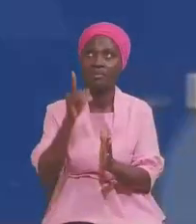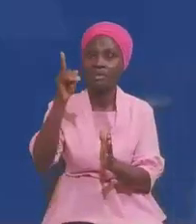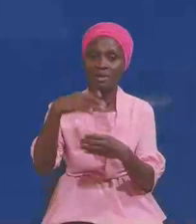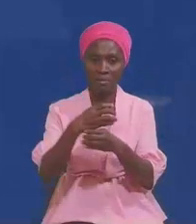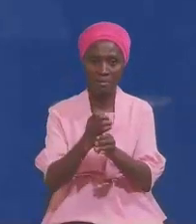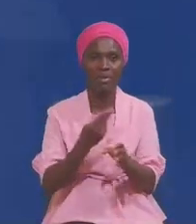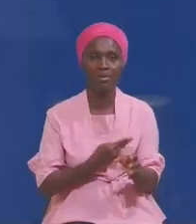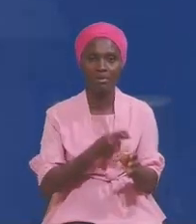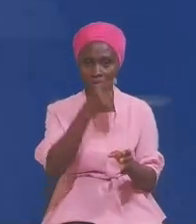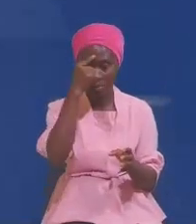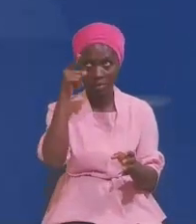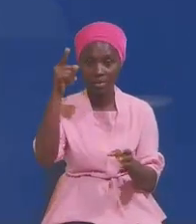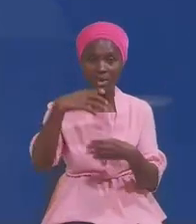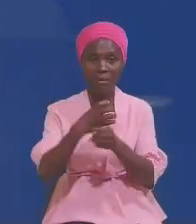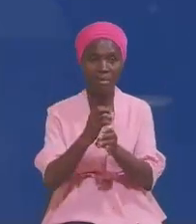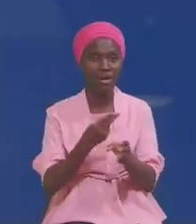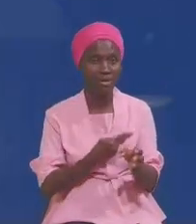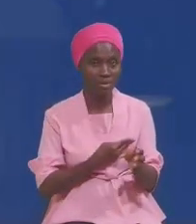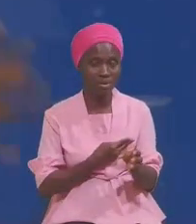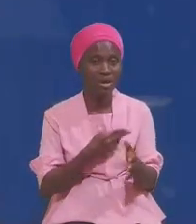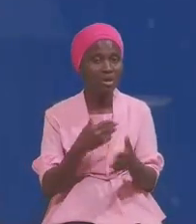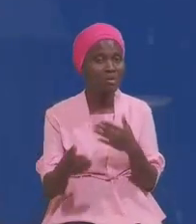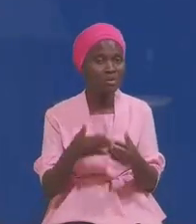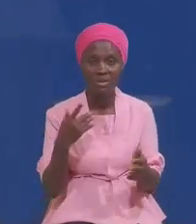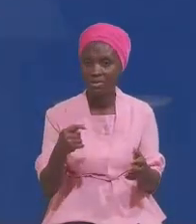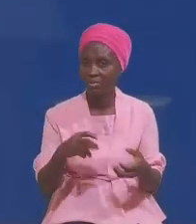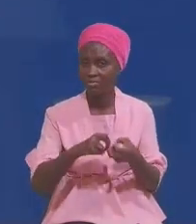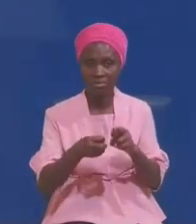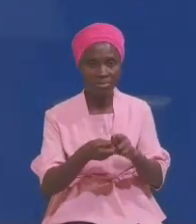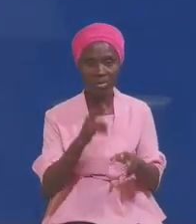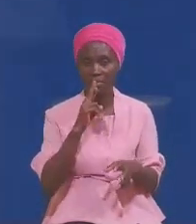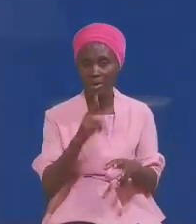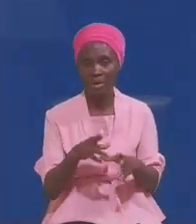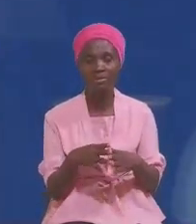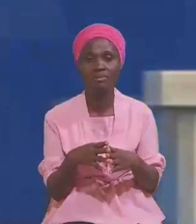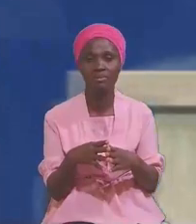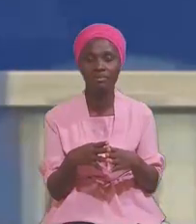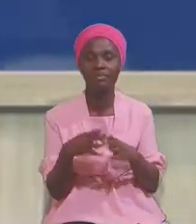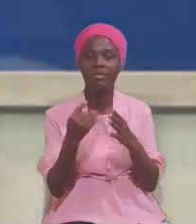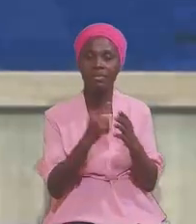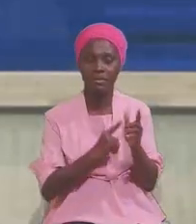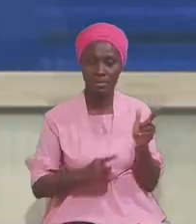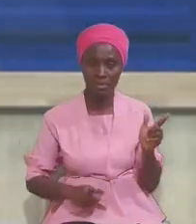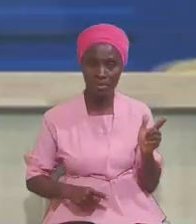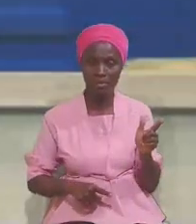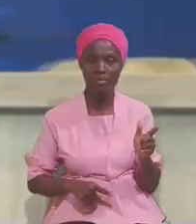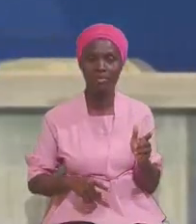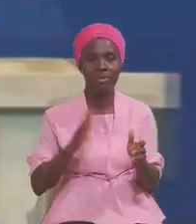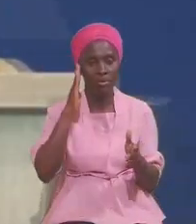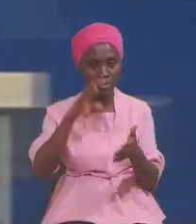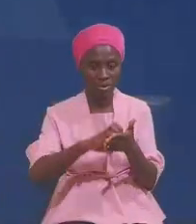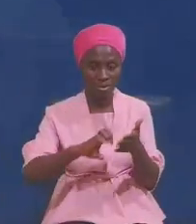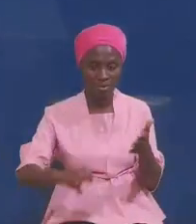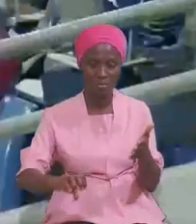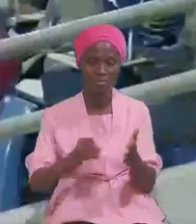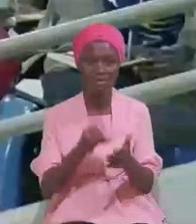nous a crié, quels que soient les défis, le Seigneur va les ôter ce